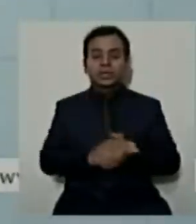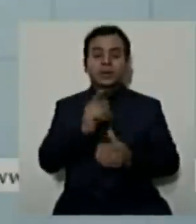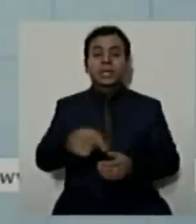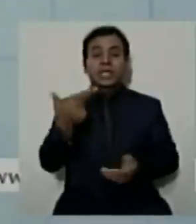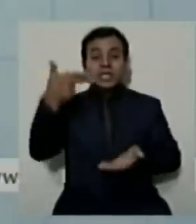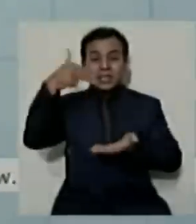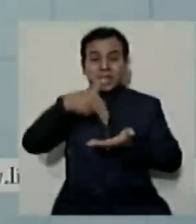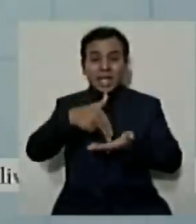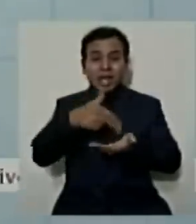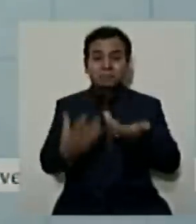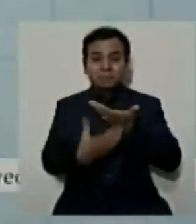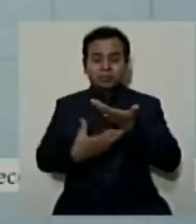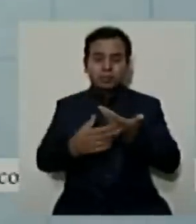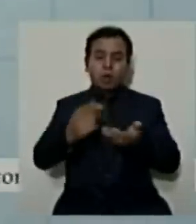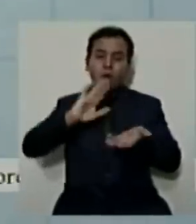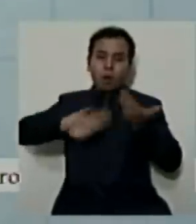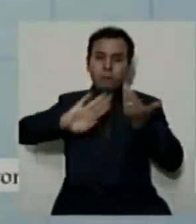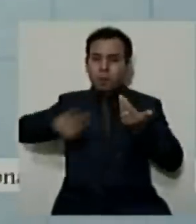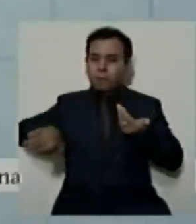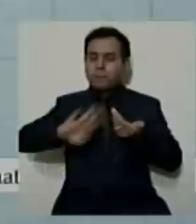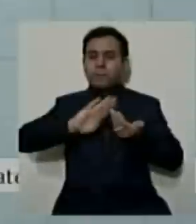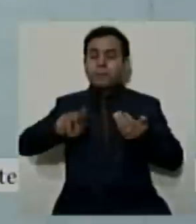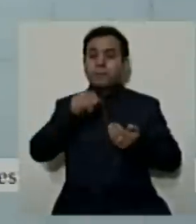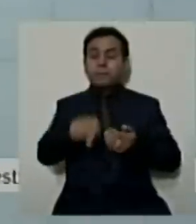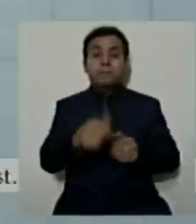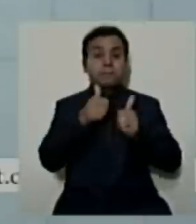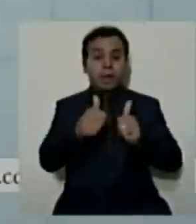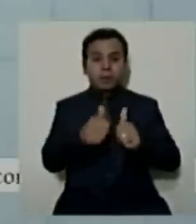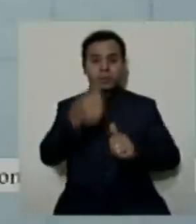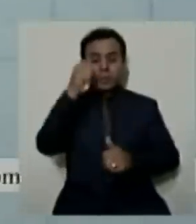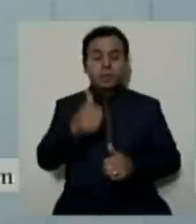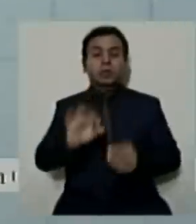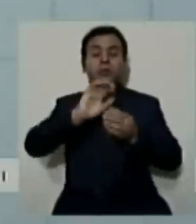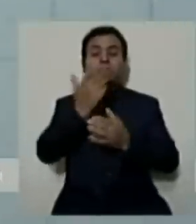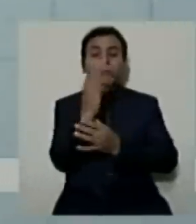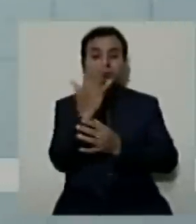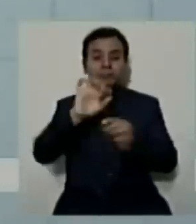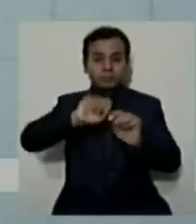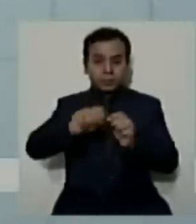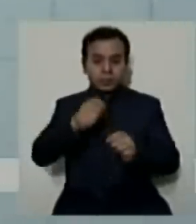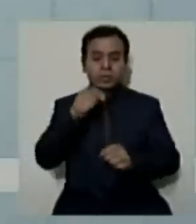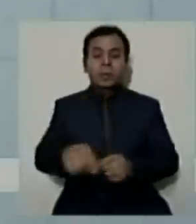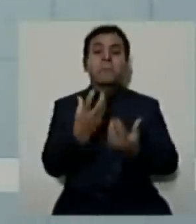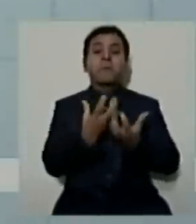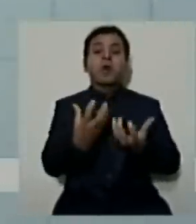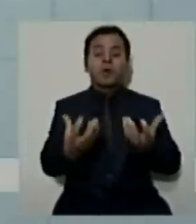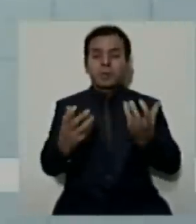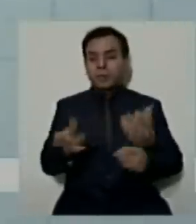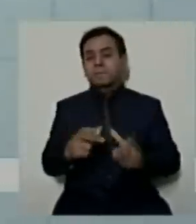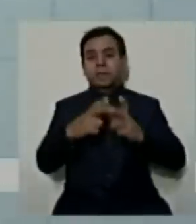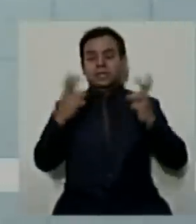ও সবজির পরিমাণ বেশি রাখুন। ইফতারের পর পানি সহ তরল জাতীয় খাবার বেশি পান